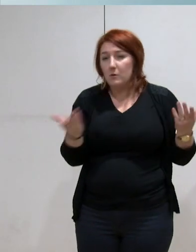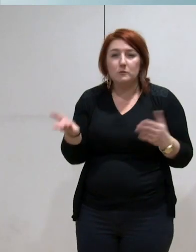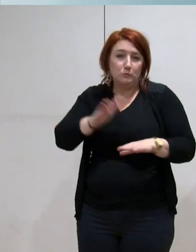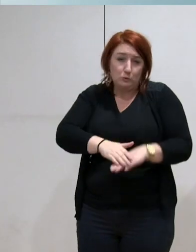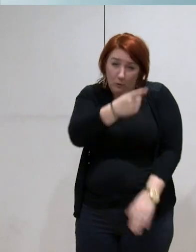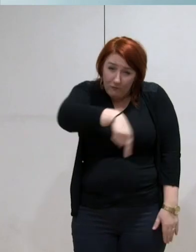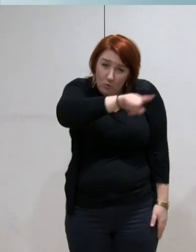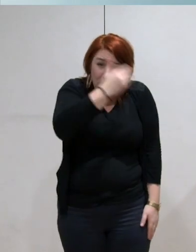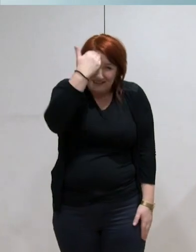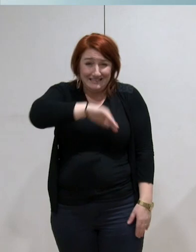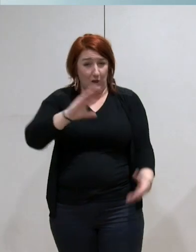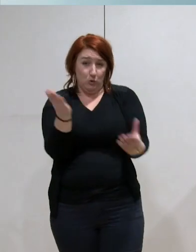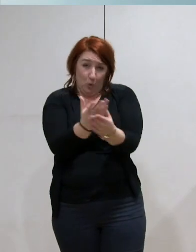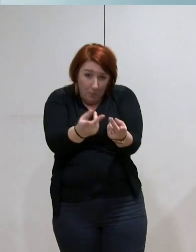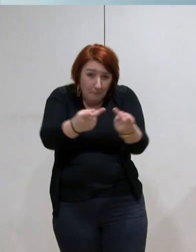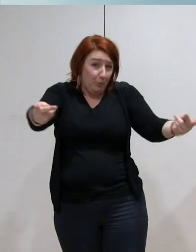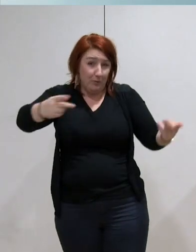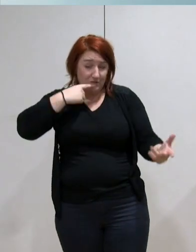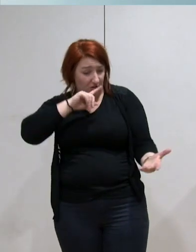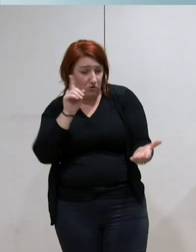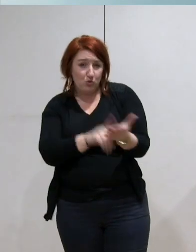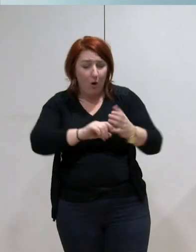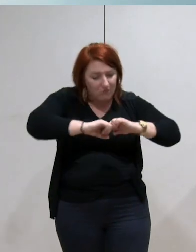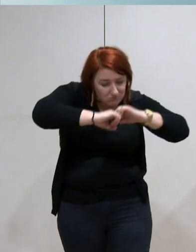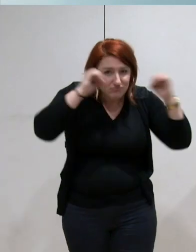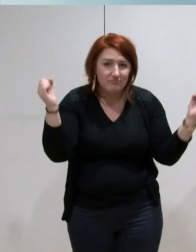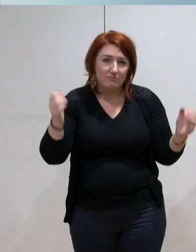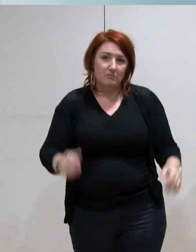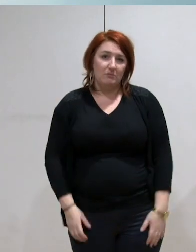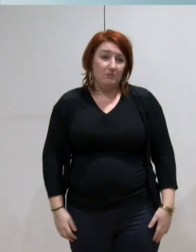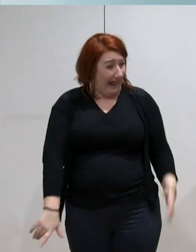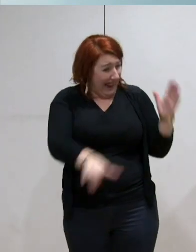documents sont des documents publics au sens de la